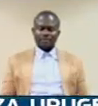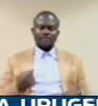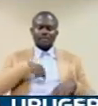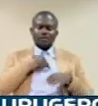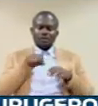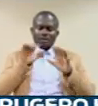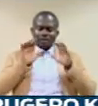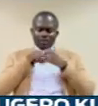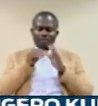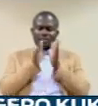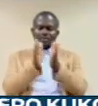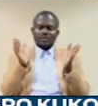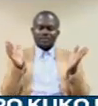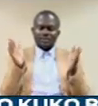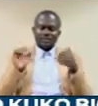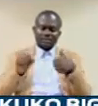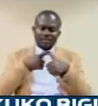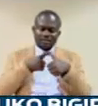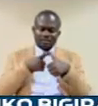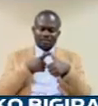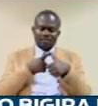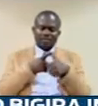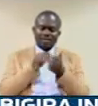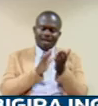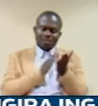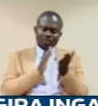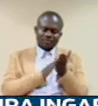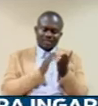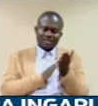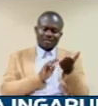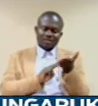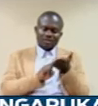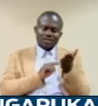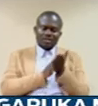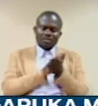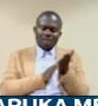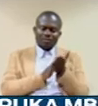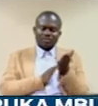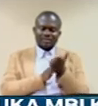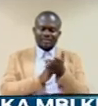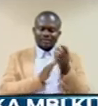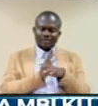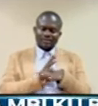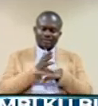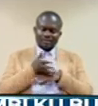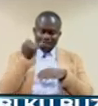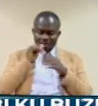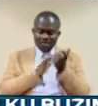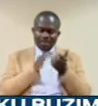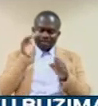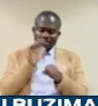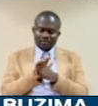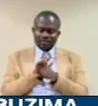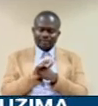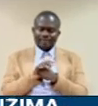kwirinda muri rusange, icya mbere ni ya mavuta, ikoreshwa ry'amavuta rirengeje. Iyo amavuta abaye